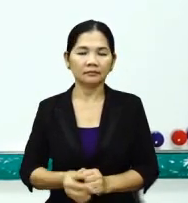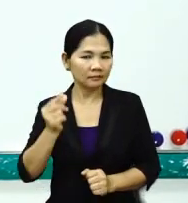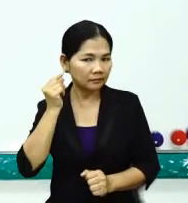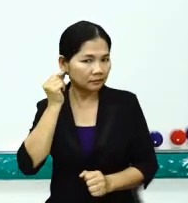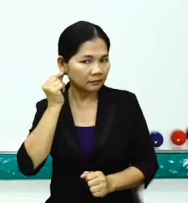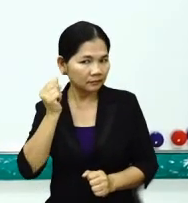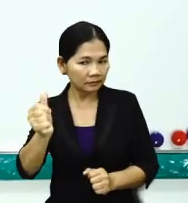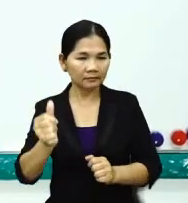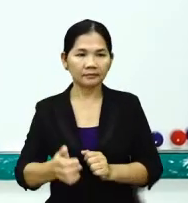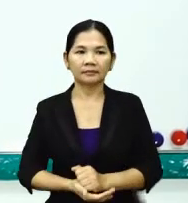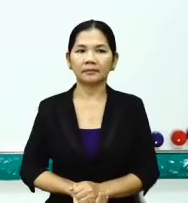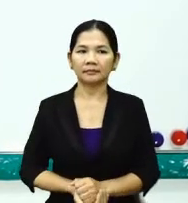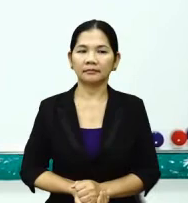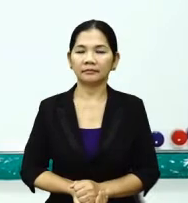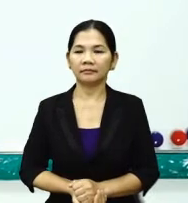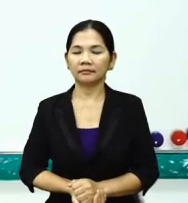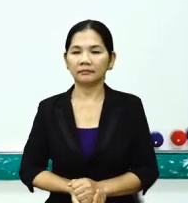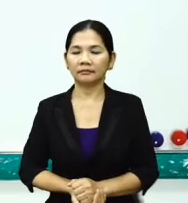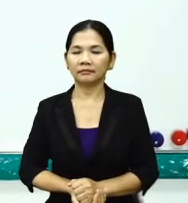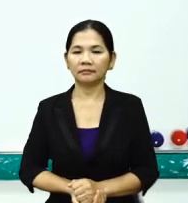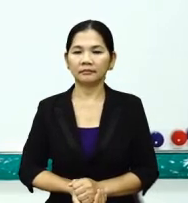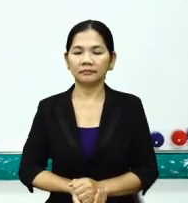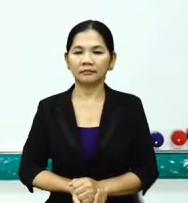nâng mặt đài